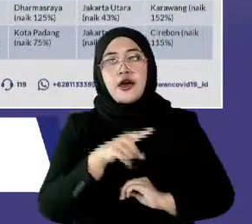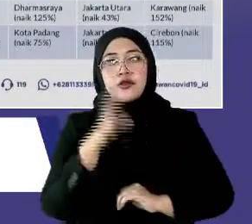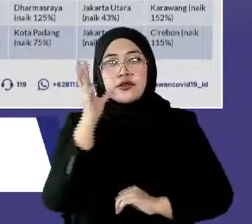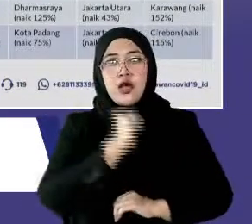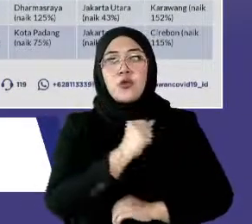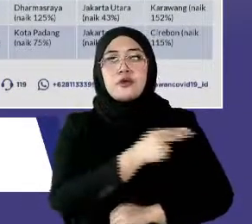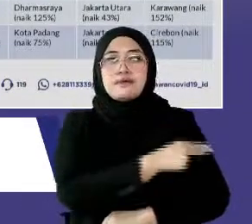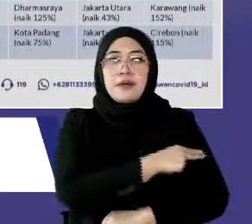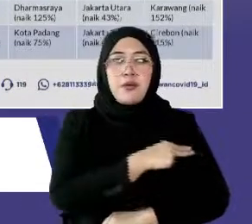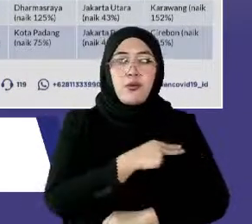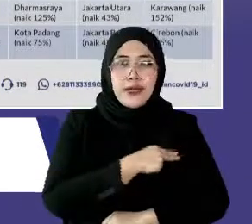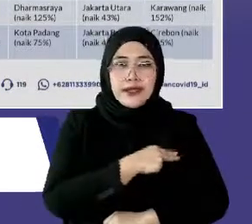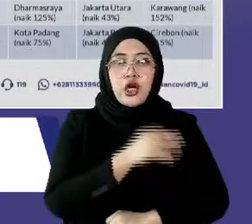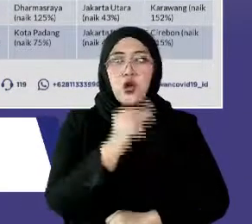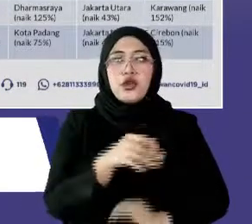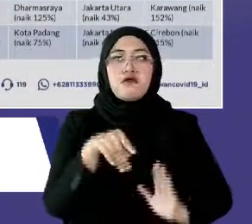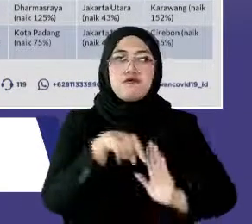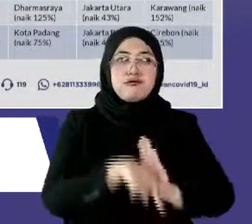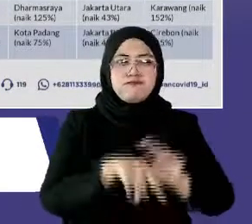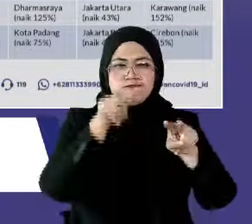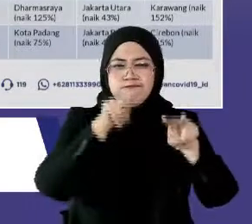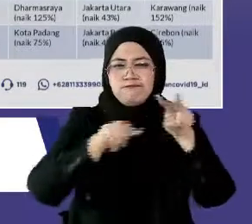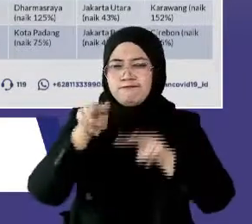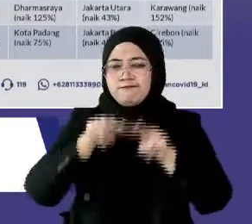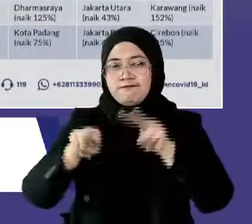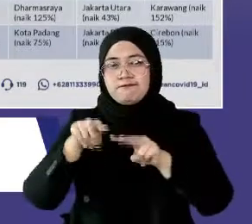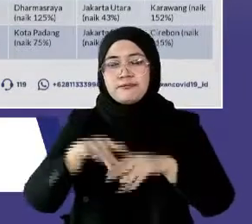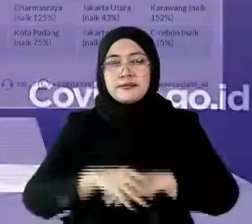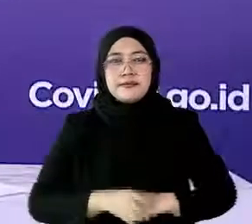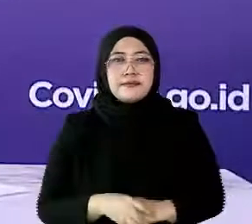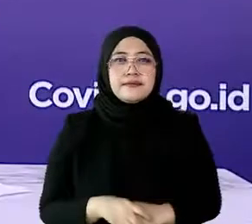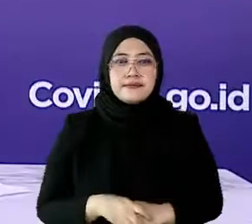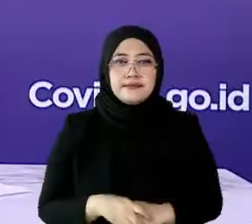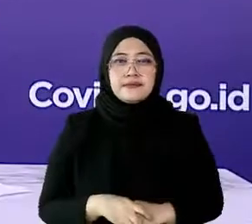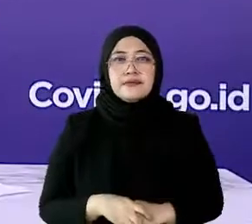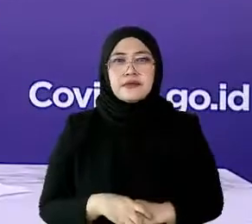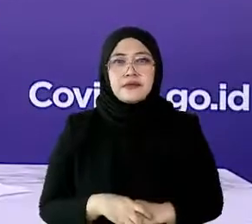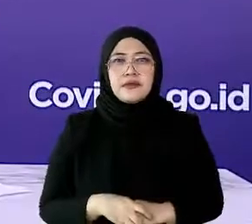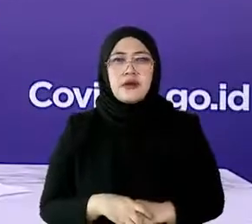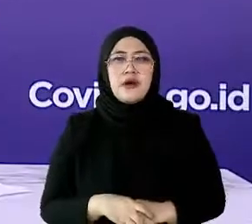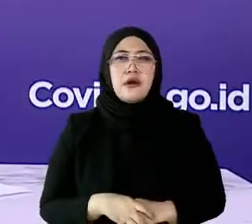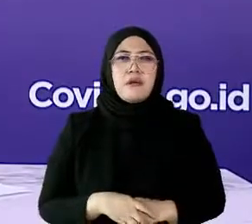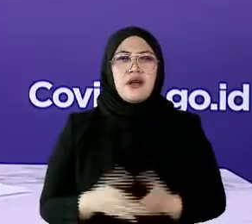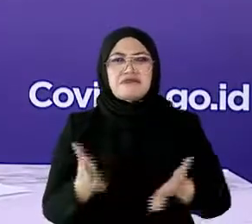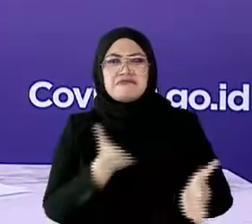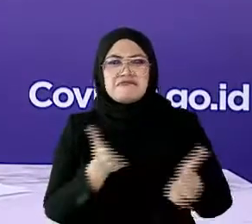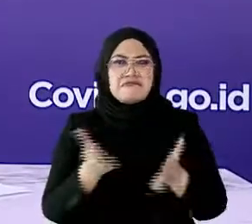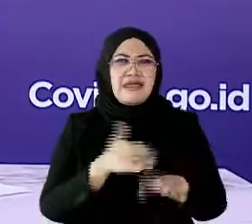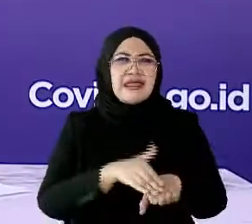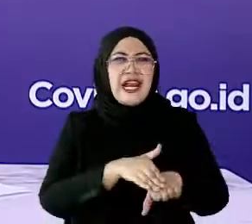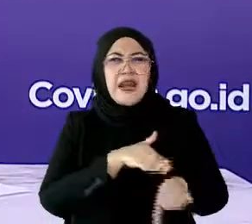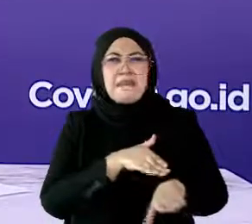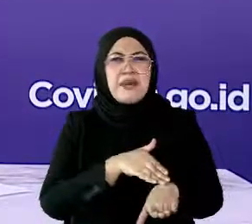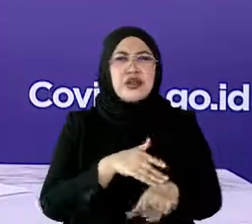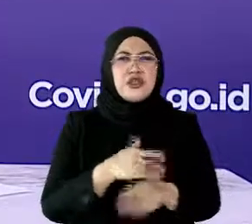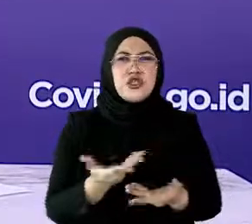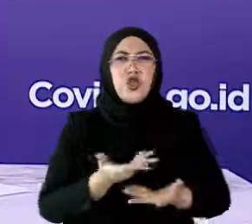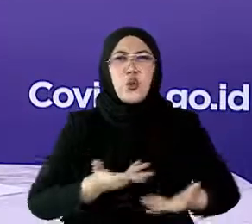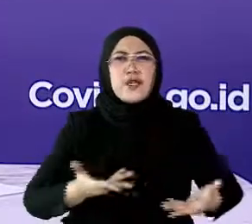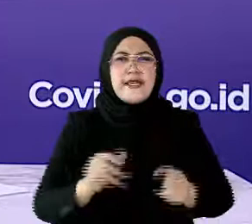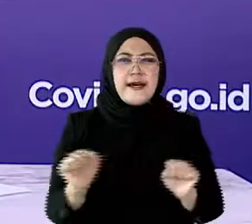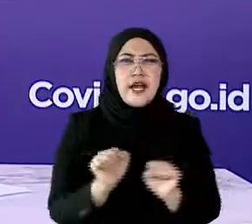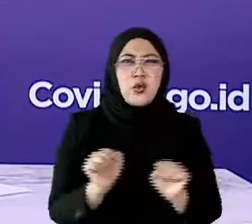melihat keadaan hingga tingkat kabupaten atau kota jangan sampai terlambat hingga situasinya menjadi kritis